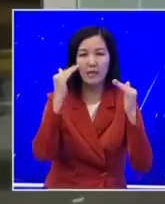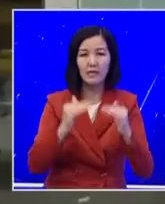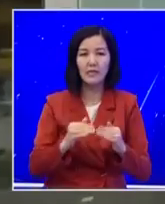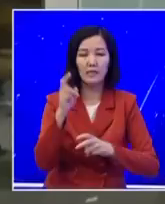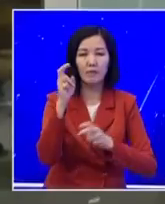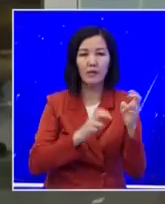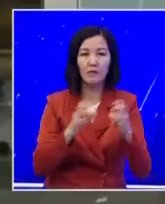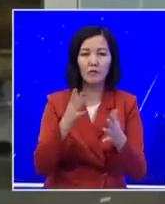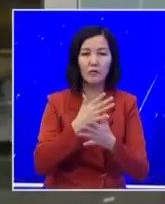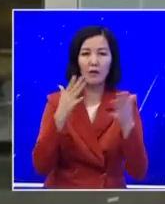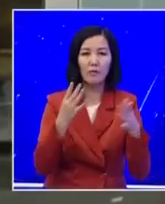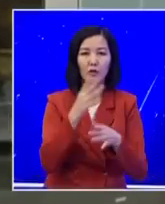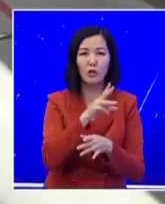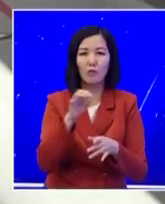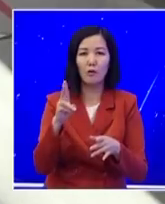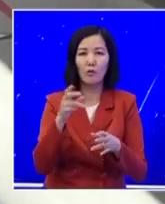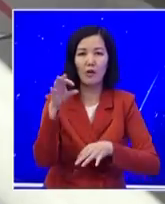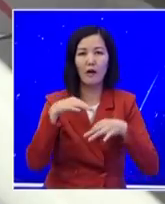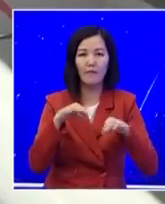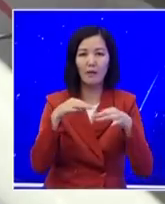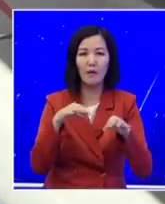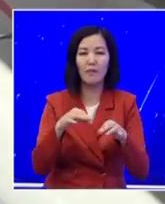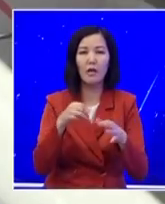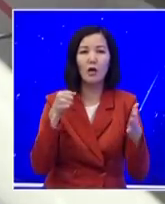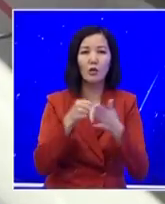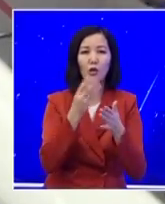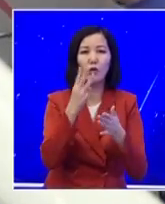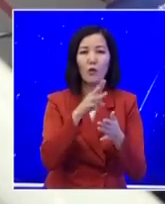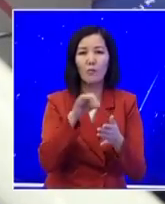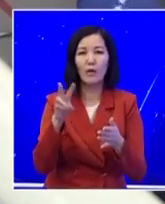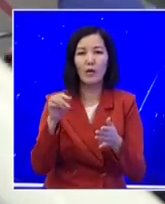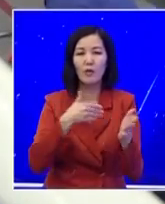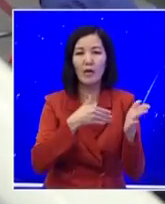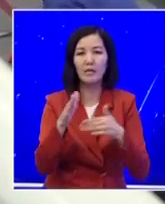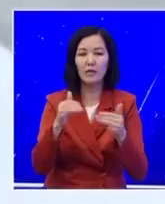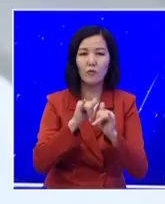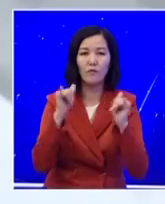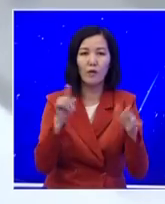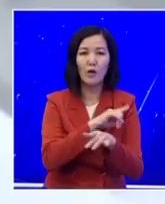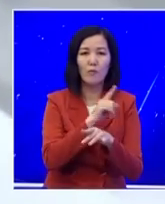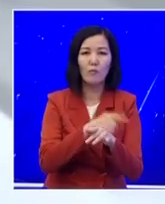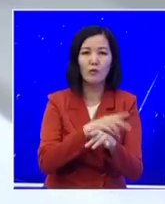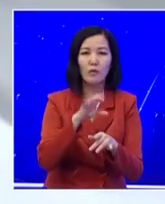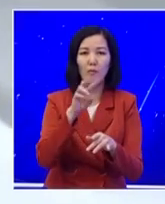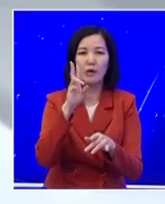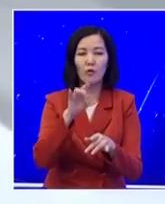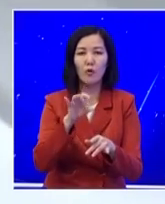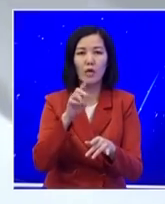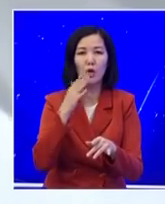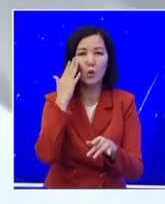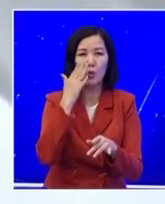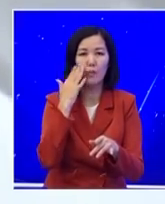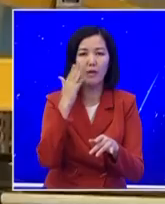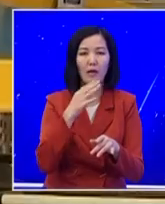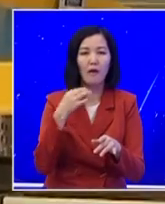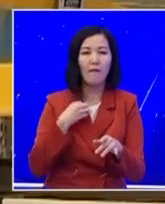снизить производственный объем с 4 миллионов автомобилей до 3 миллионов и отказаться от увеличения мощностей в Марокко и Румынии. Во